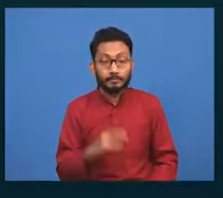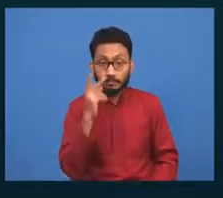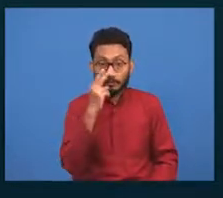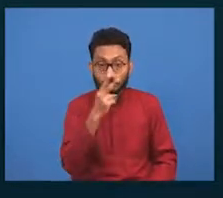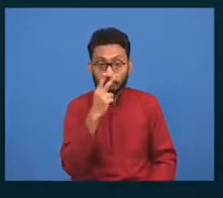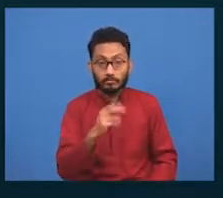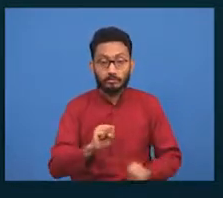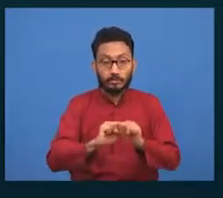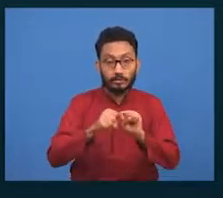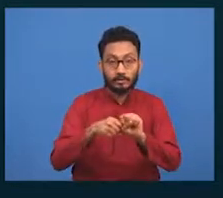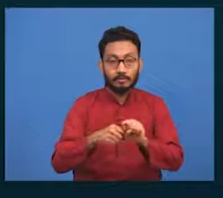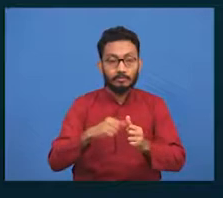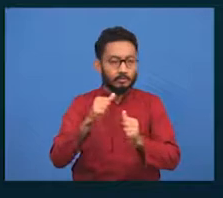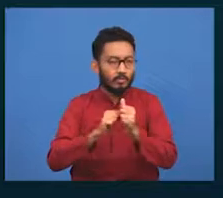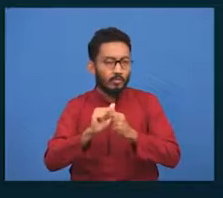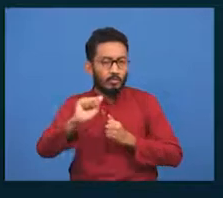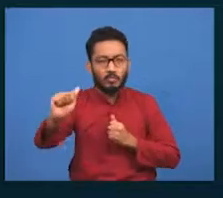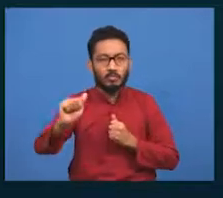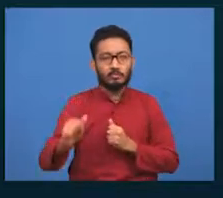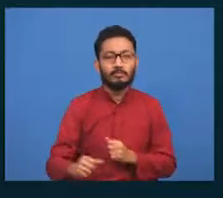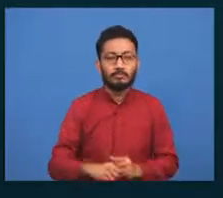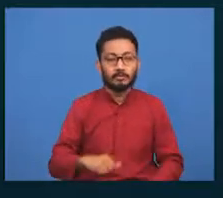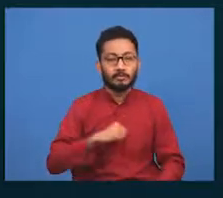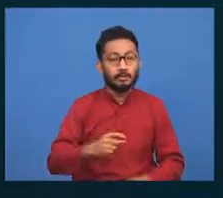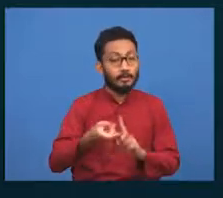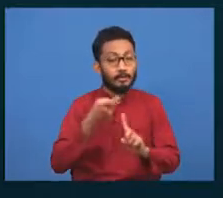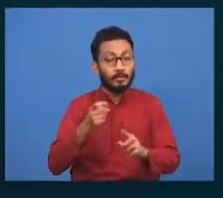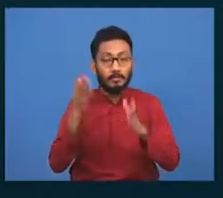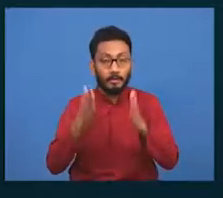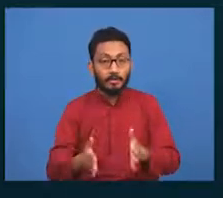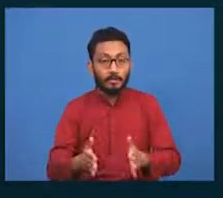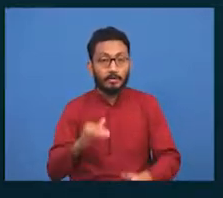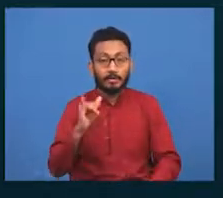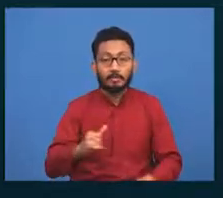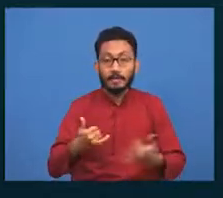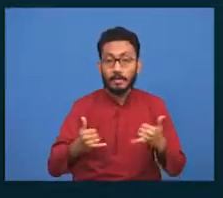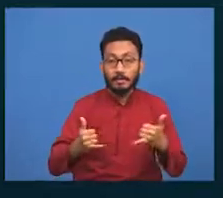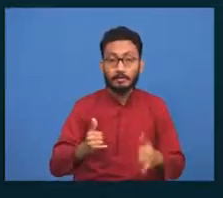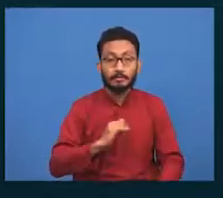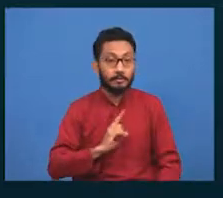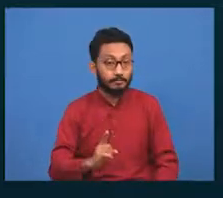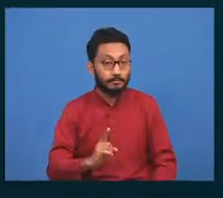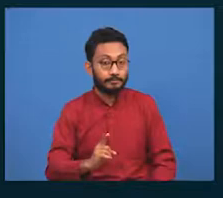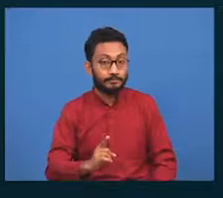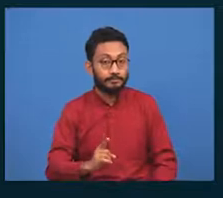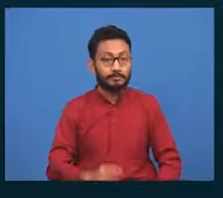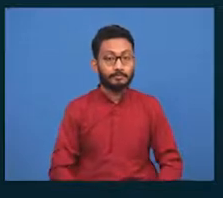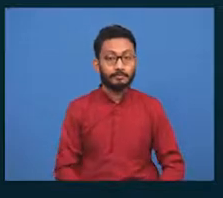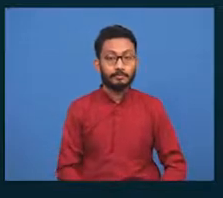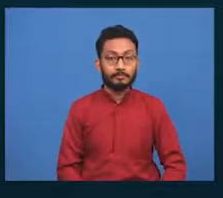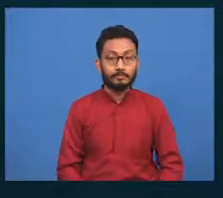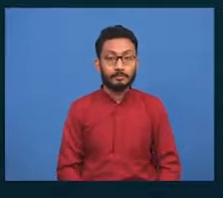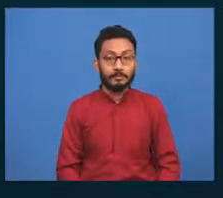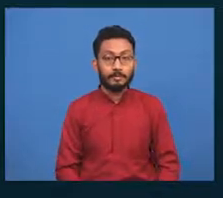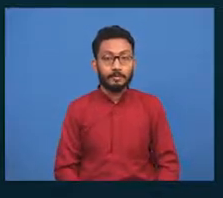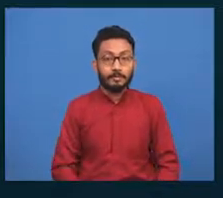supaya menjauhi orang-orang yang mempermainkan agama. Golongan ini bertindak demikian